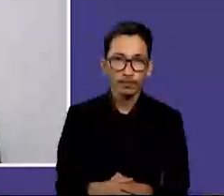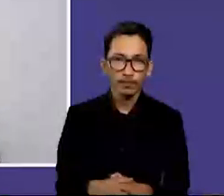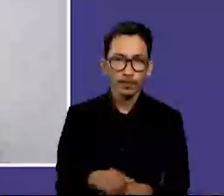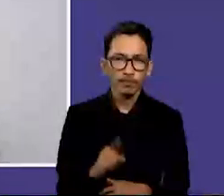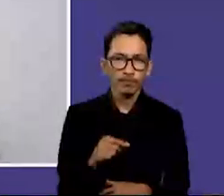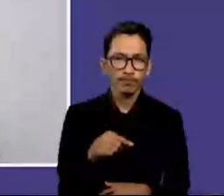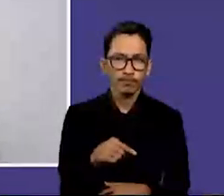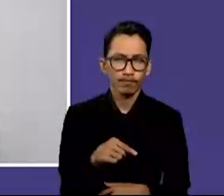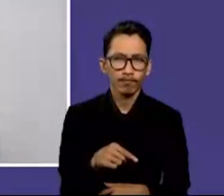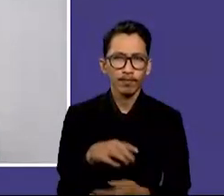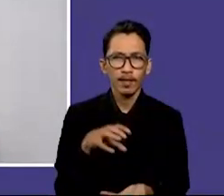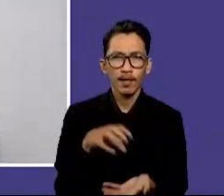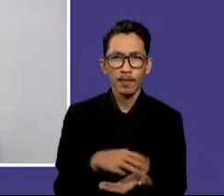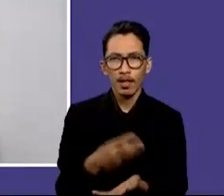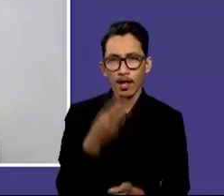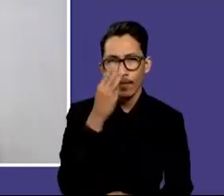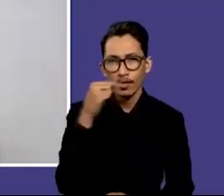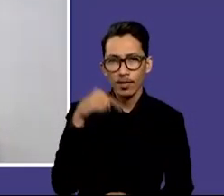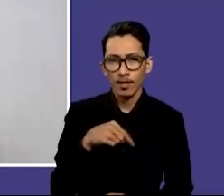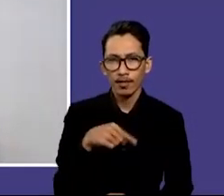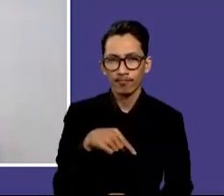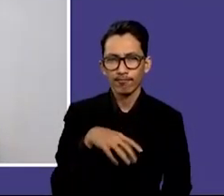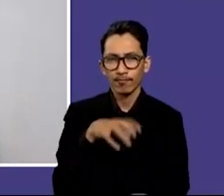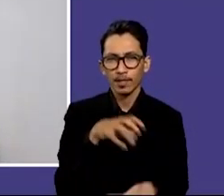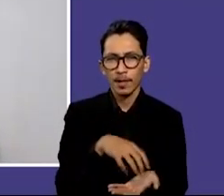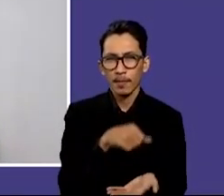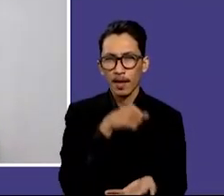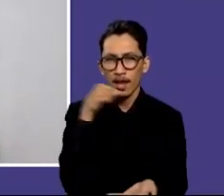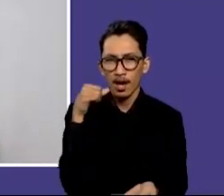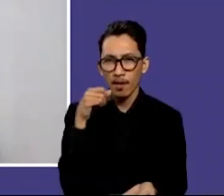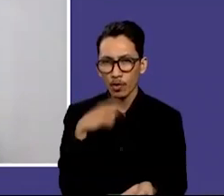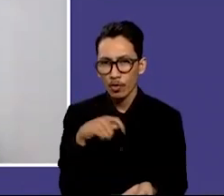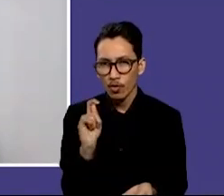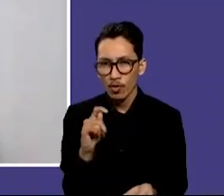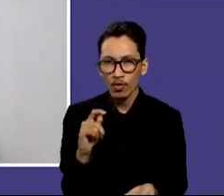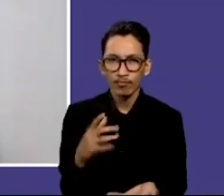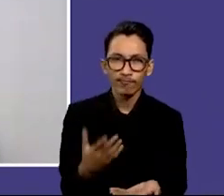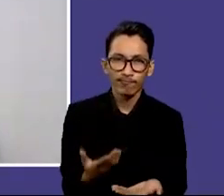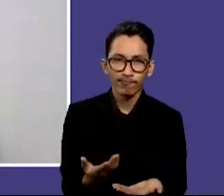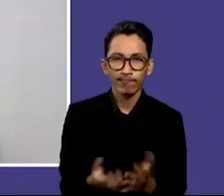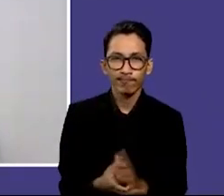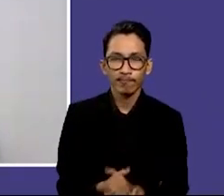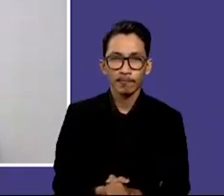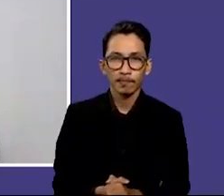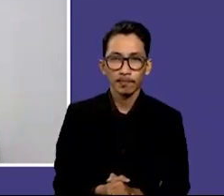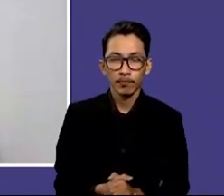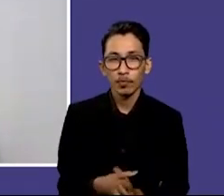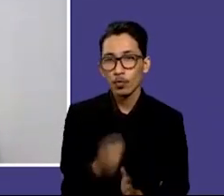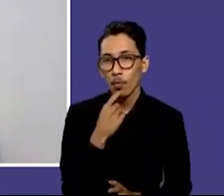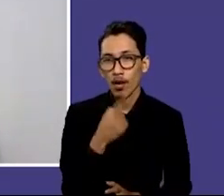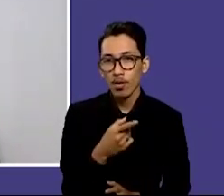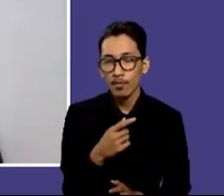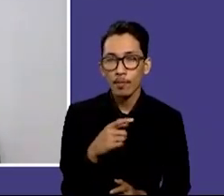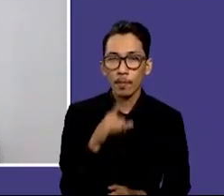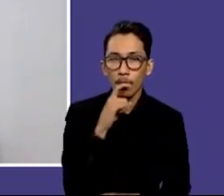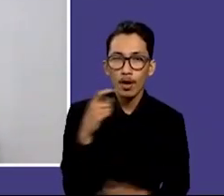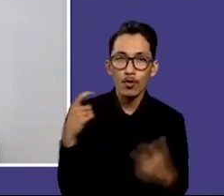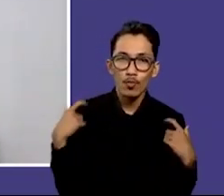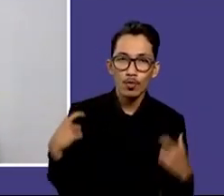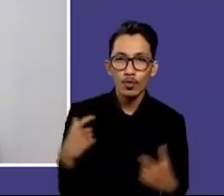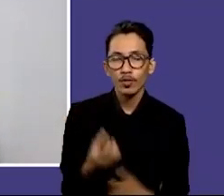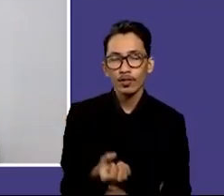Provinsi Kalimantan Selatan ini masuk zona merah ya Pak Sabirin ya Pak Gubernur ya. Saya minta Bapak menjelaskan dulu Pak.